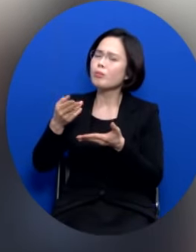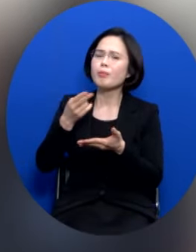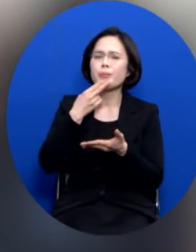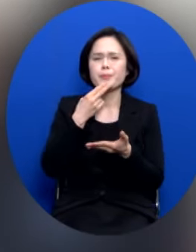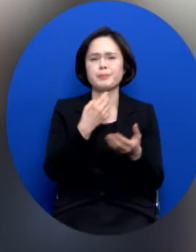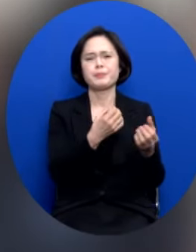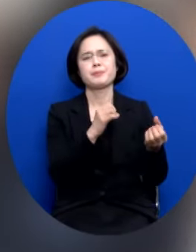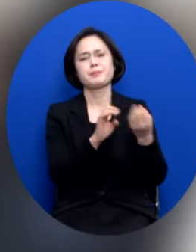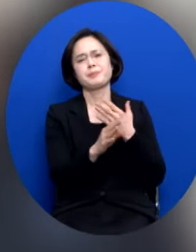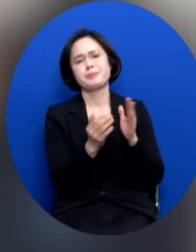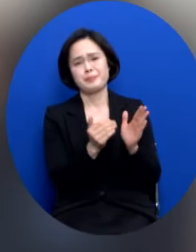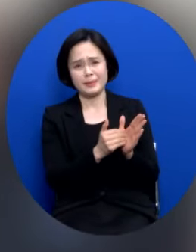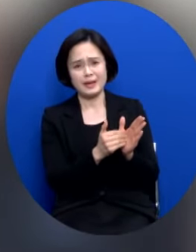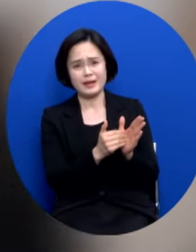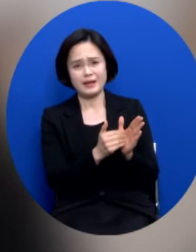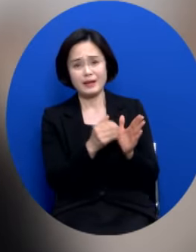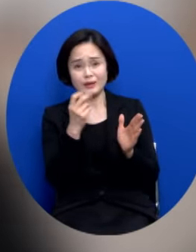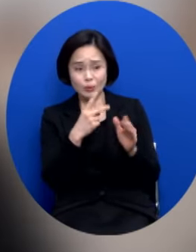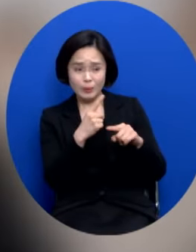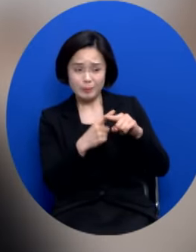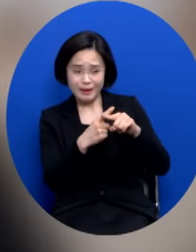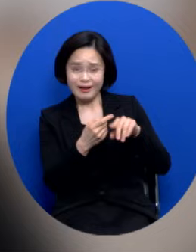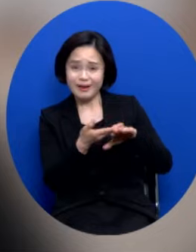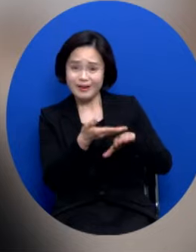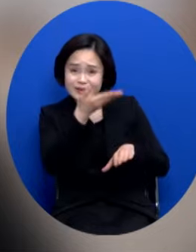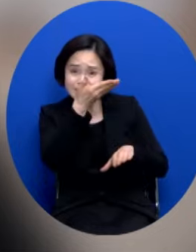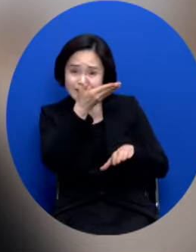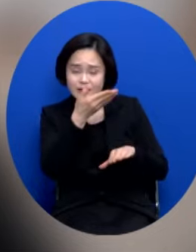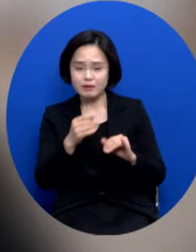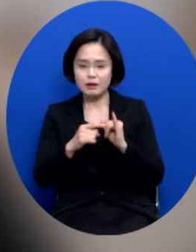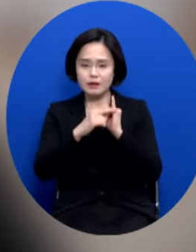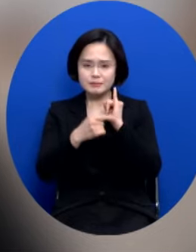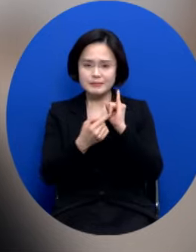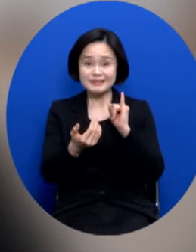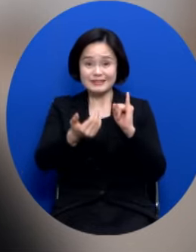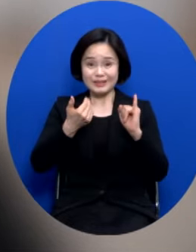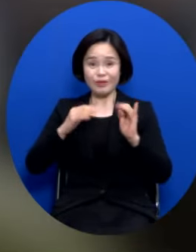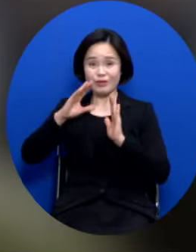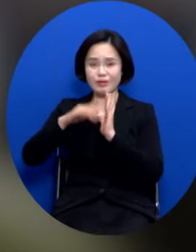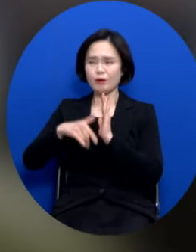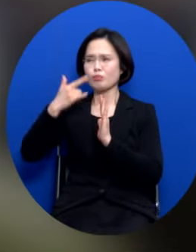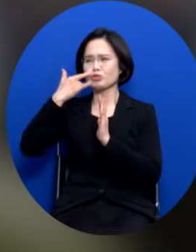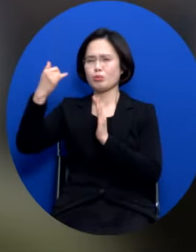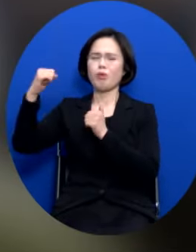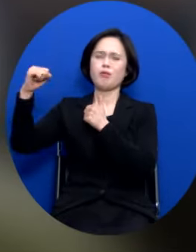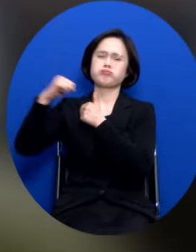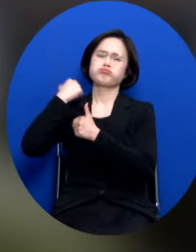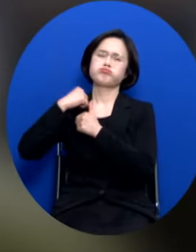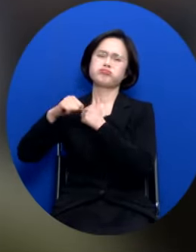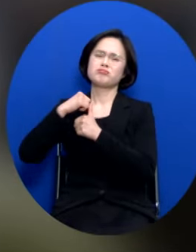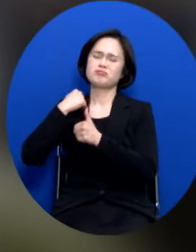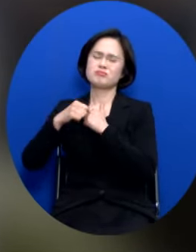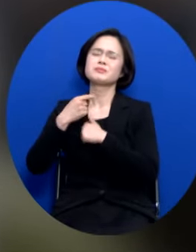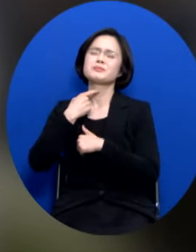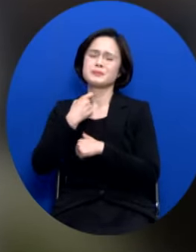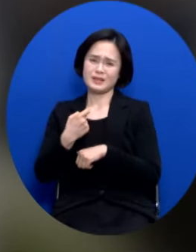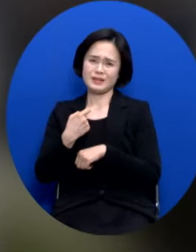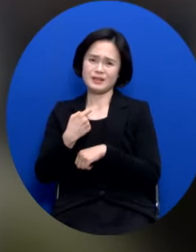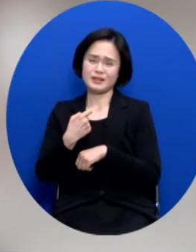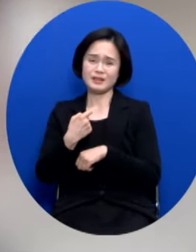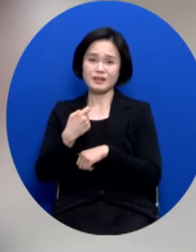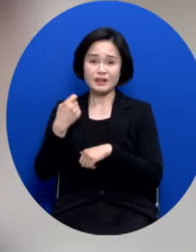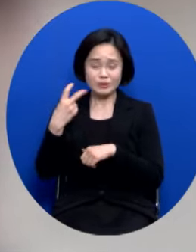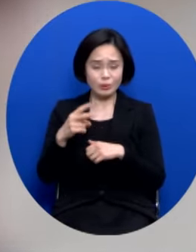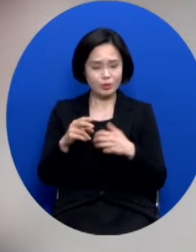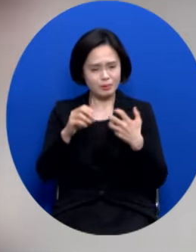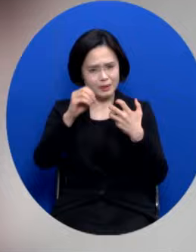느꼈습니다. 또 응답자의 과반은 임신 전 원가정에서 부모의 폭력을 겪었고 약 80%는 가출